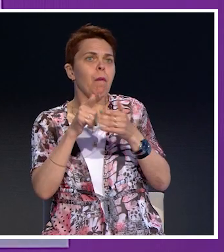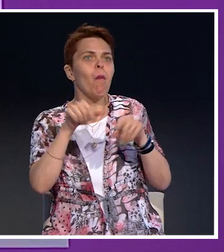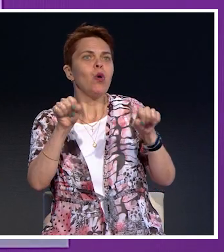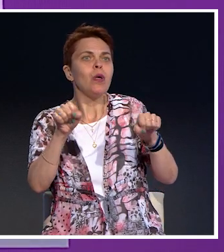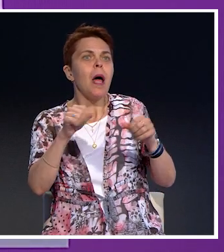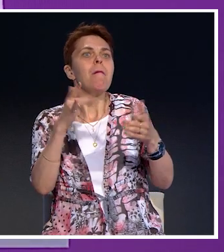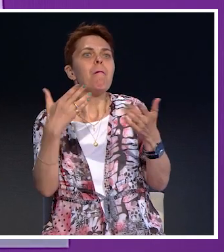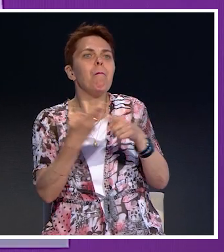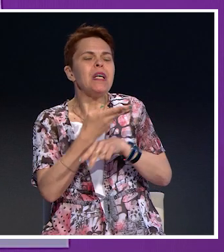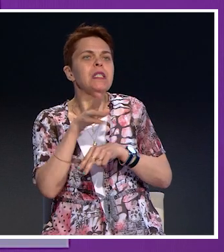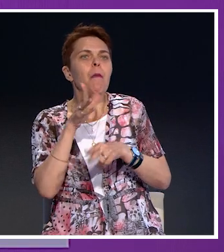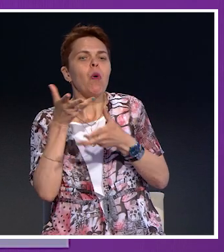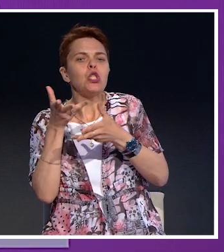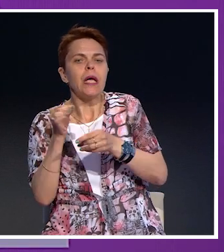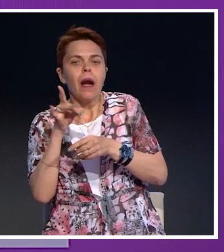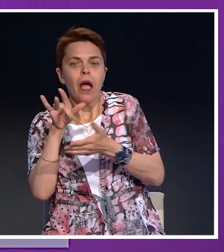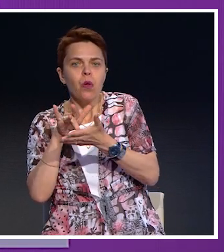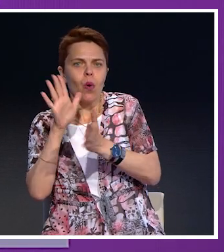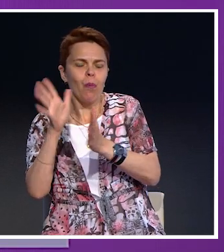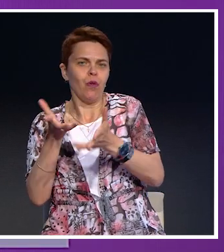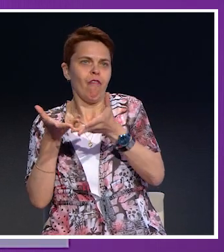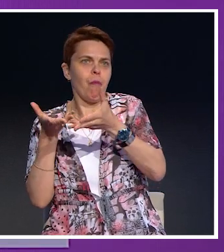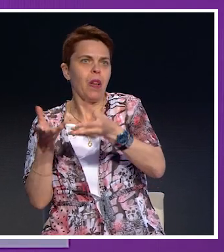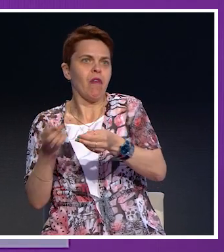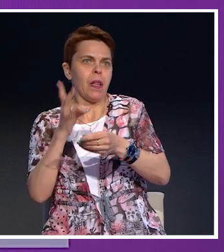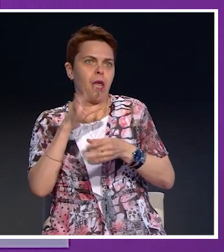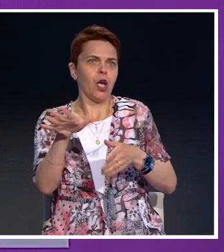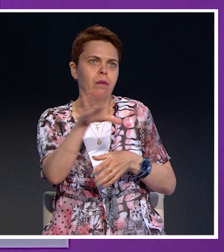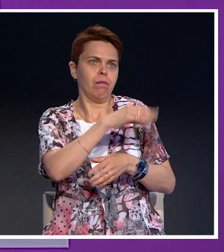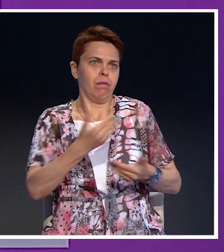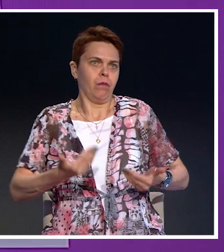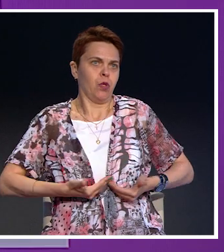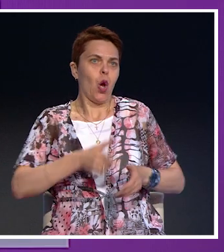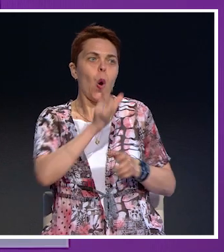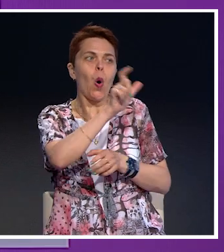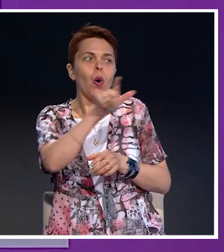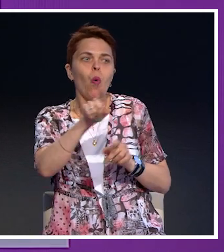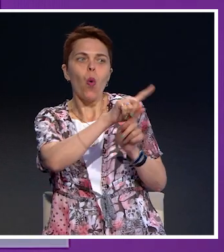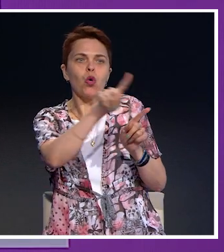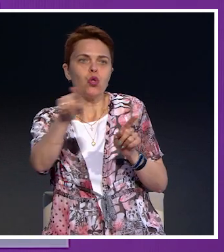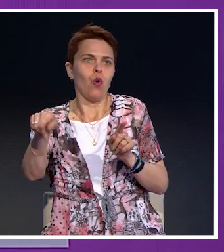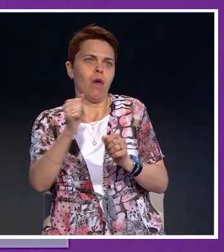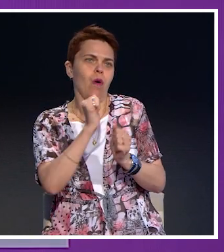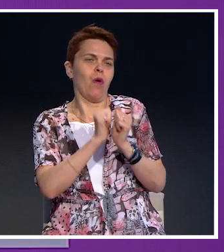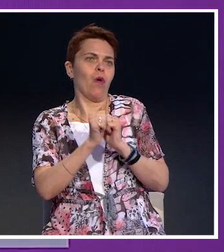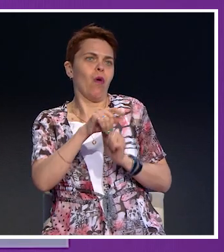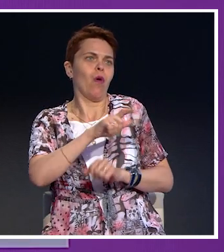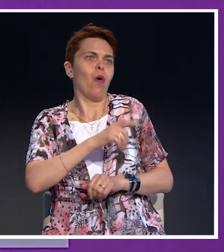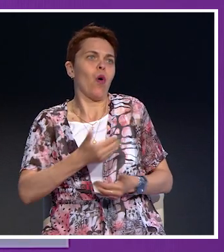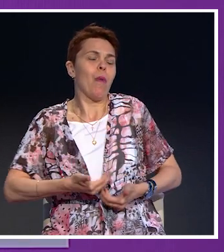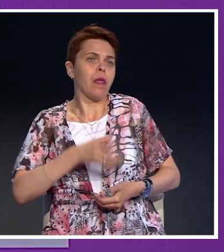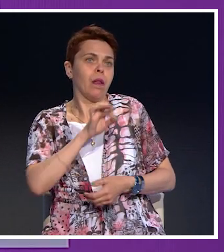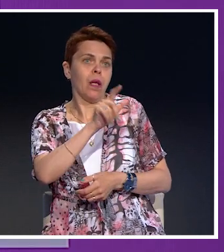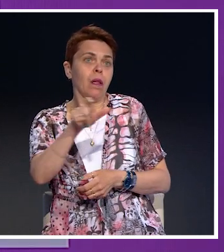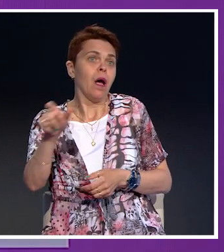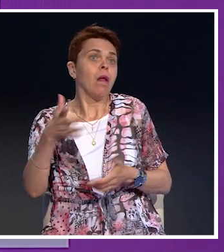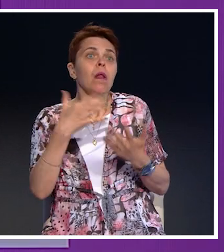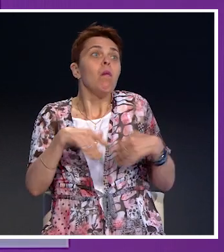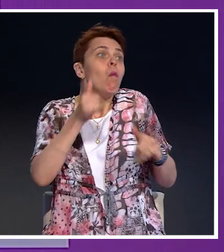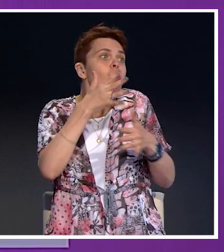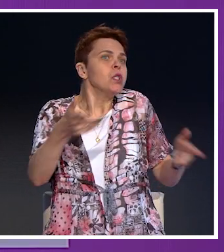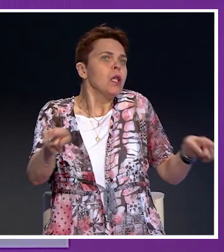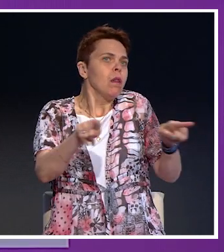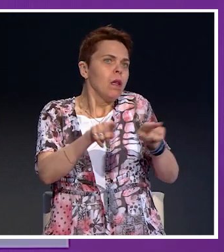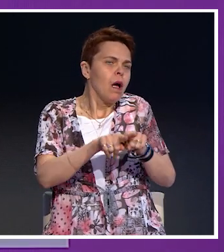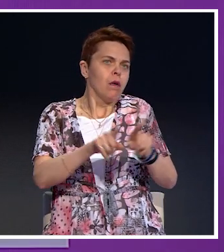які безпосередньо впливатимуть на життя кожного громадянина та їхніх родин. Не може бути так,